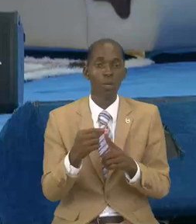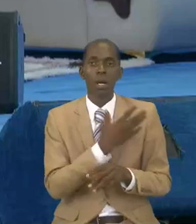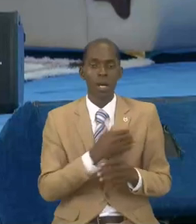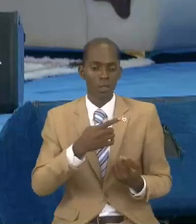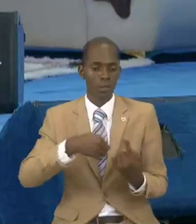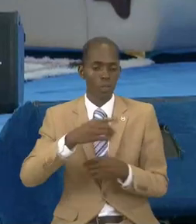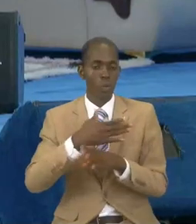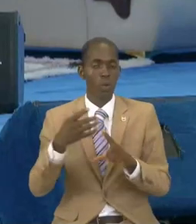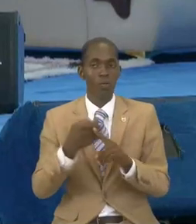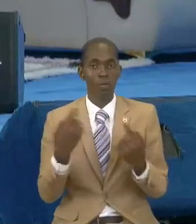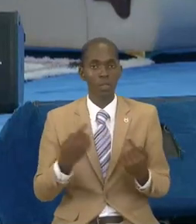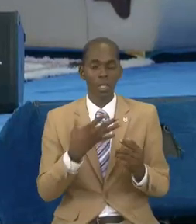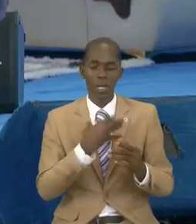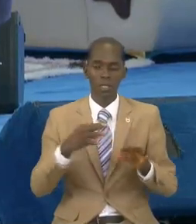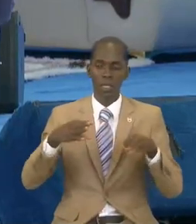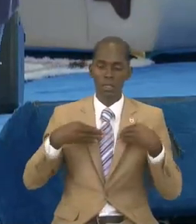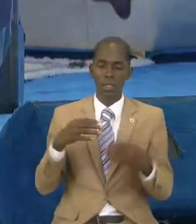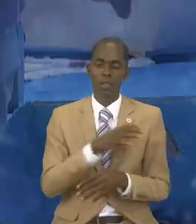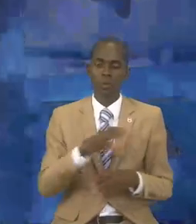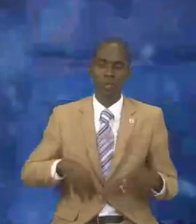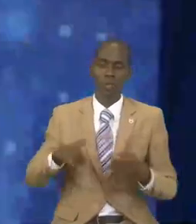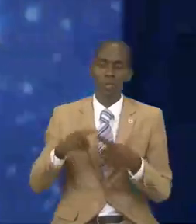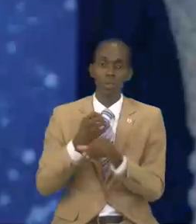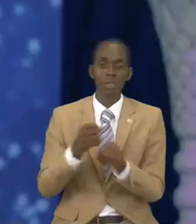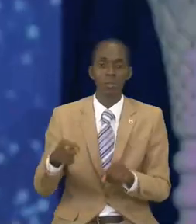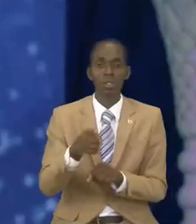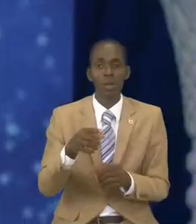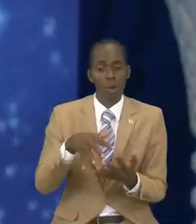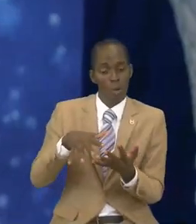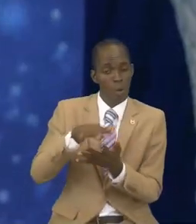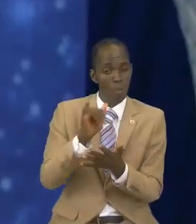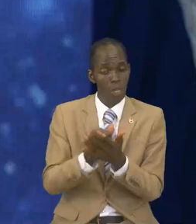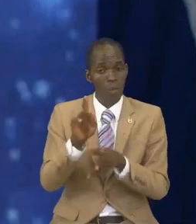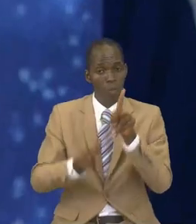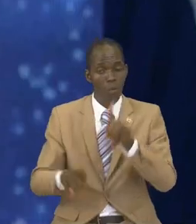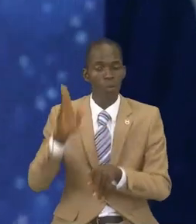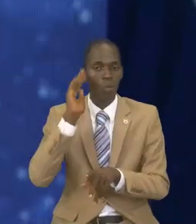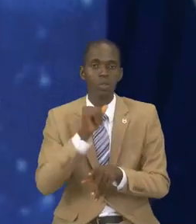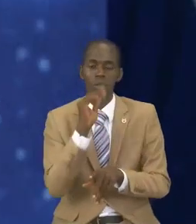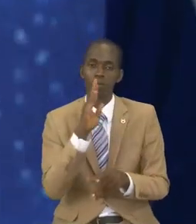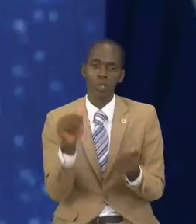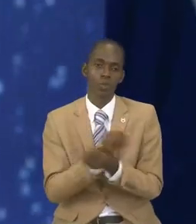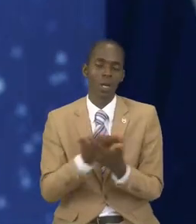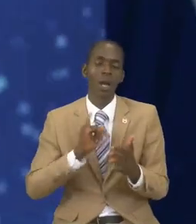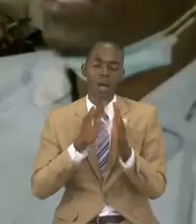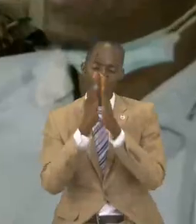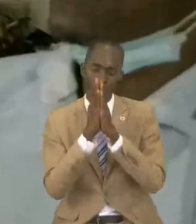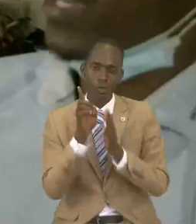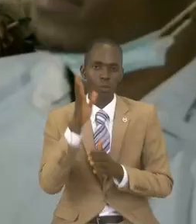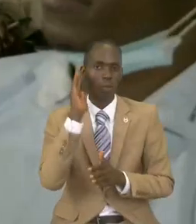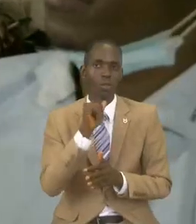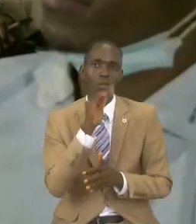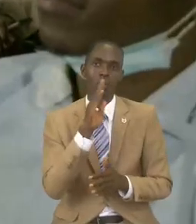péché et qui viennent au Seigneur pour les sauver, ce sont ceux-là qui ne périront point. Je prie que tu ne périsses